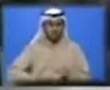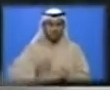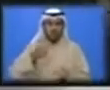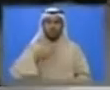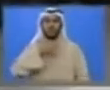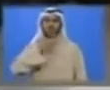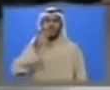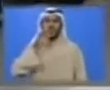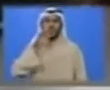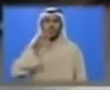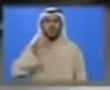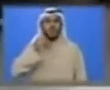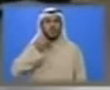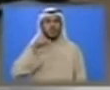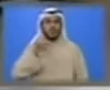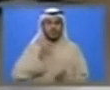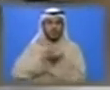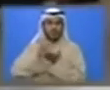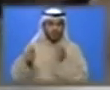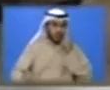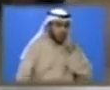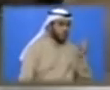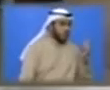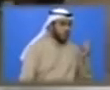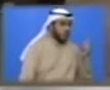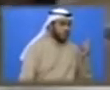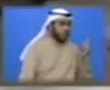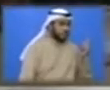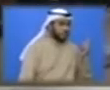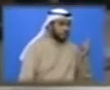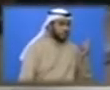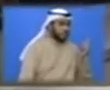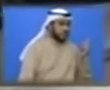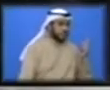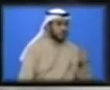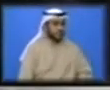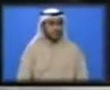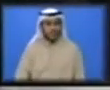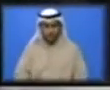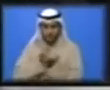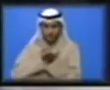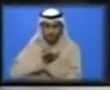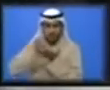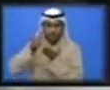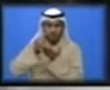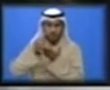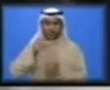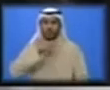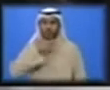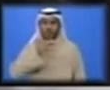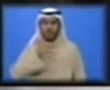طائرتين جديدتين من طراز إيرباص A320، وذلك ضمن صفقة تهدف إلى